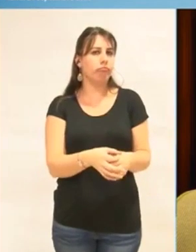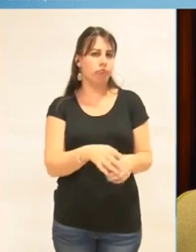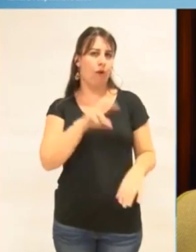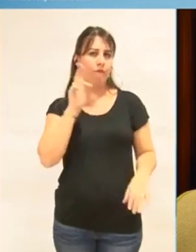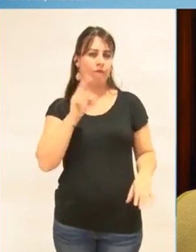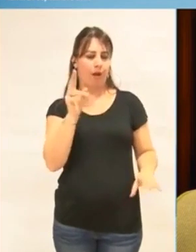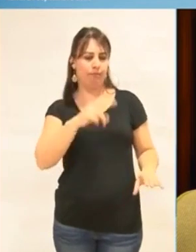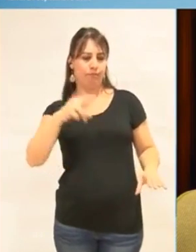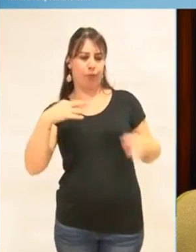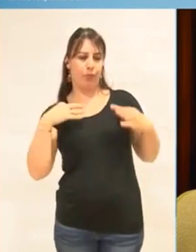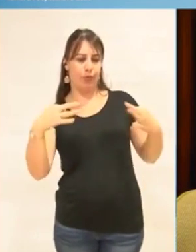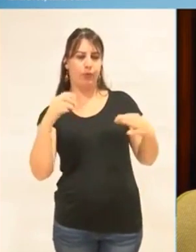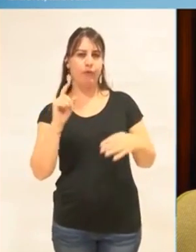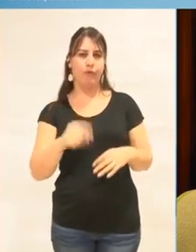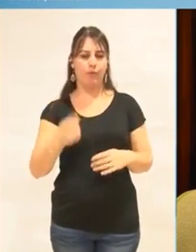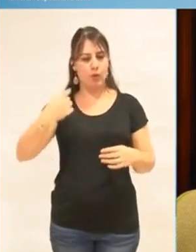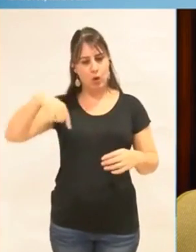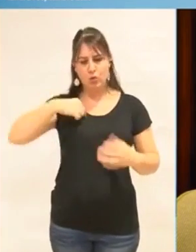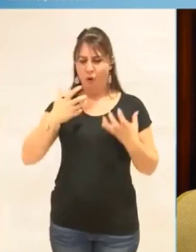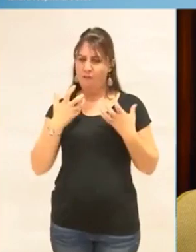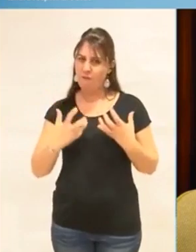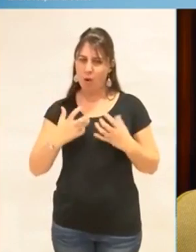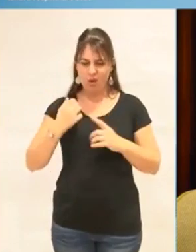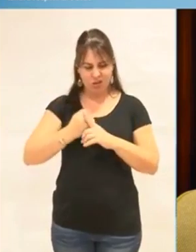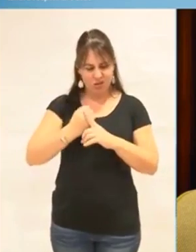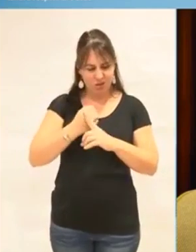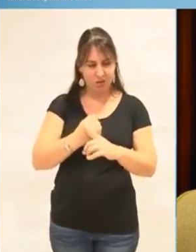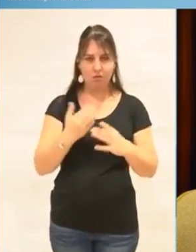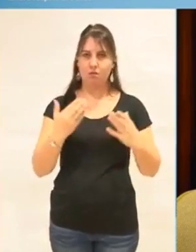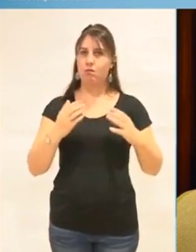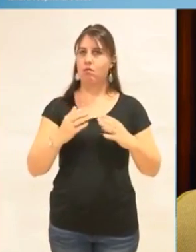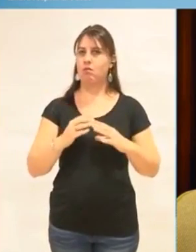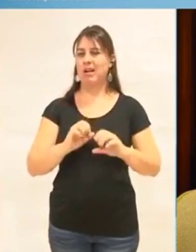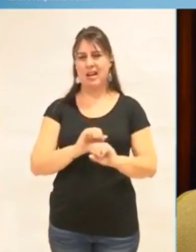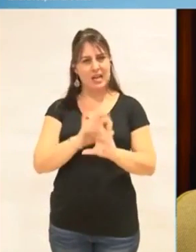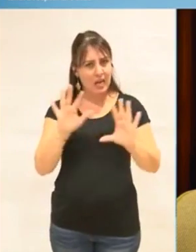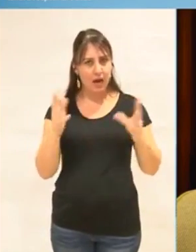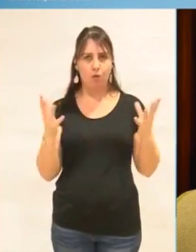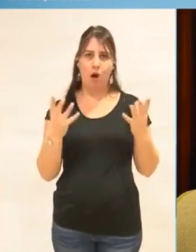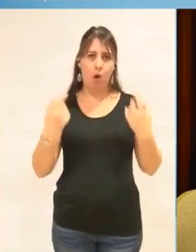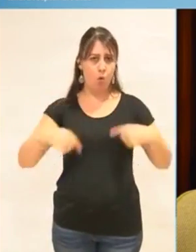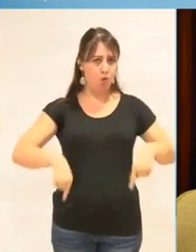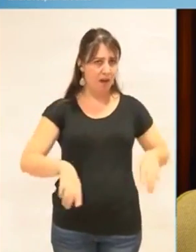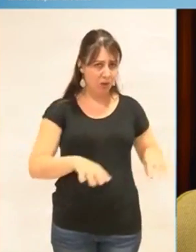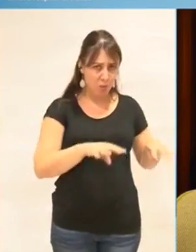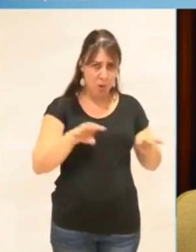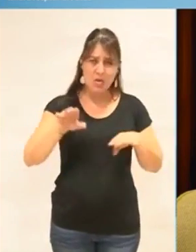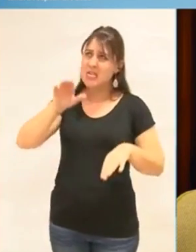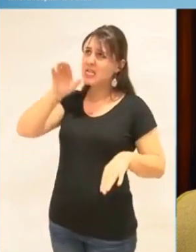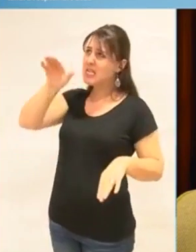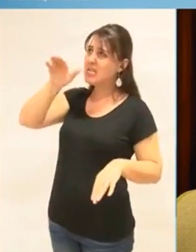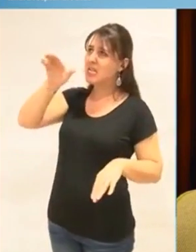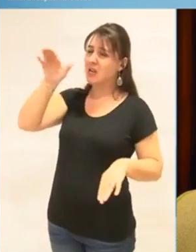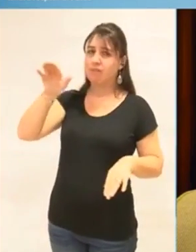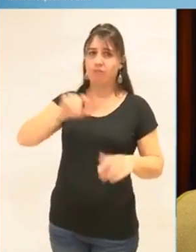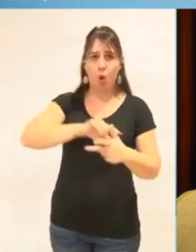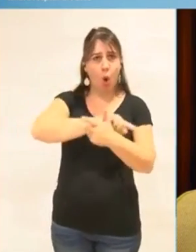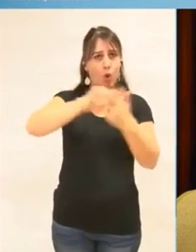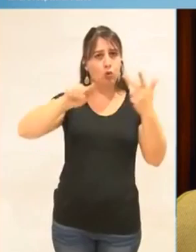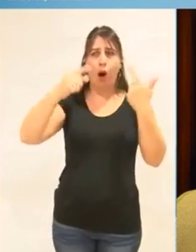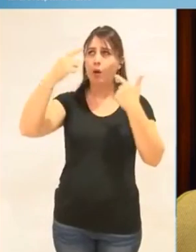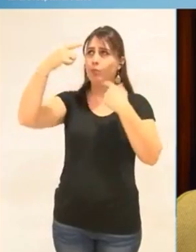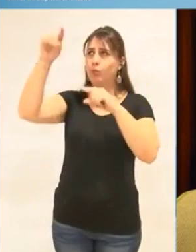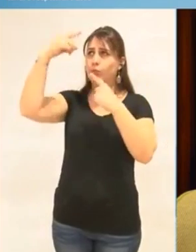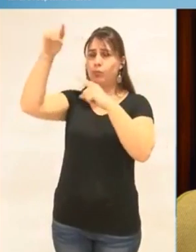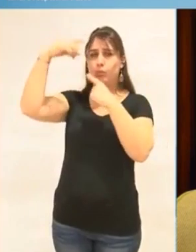objectivement. Notre volonté était donc très clairement de pouvoir nous tourner vers le gouvernement pour lui dire trois choses.